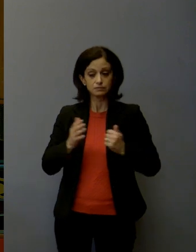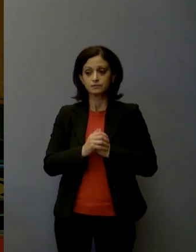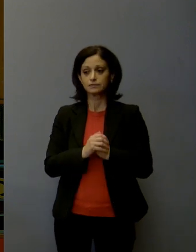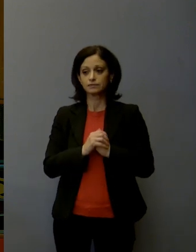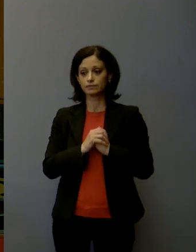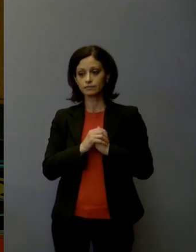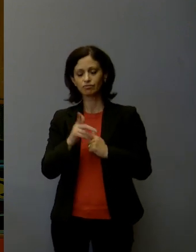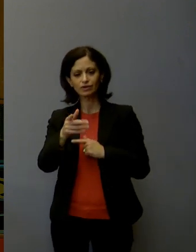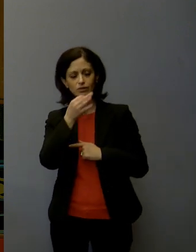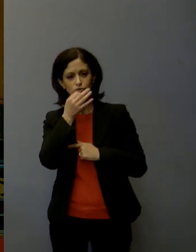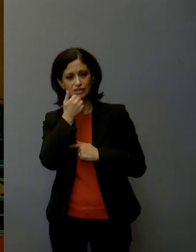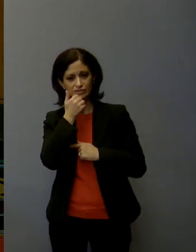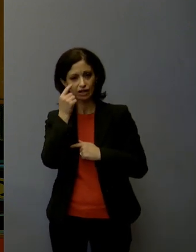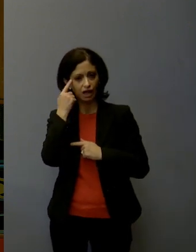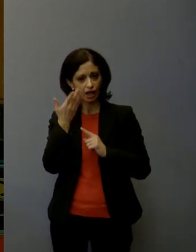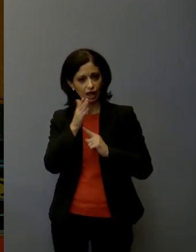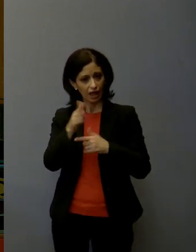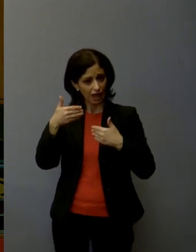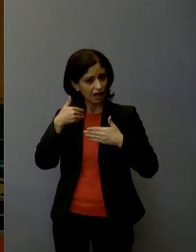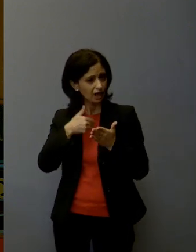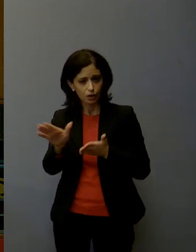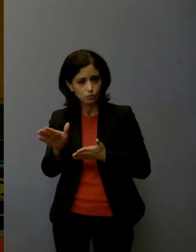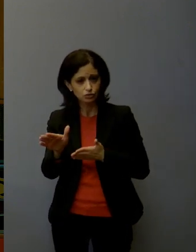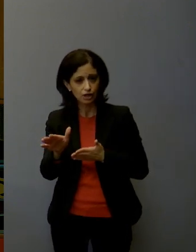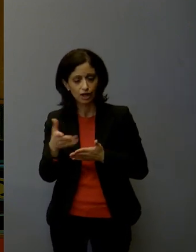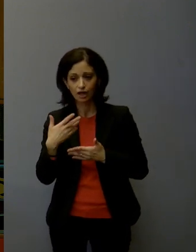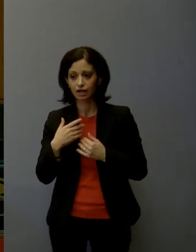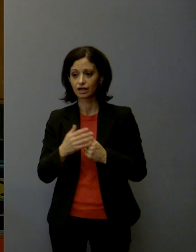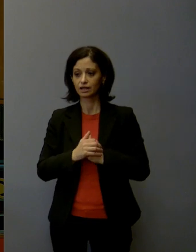lei rinuncia a presentare no